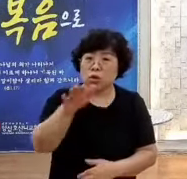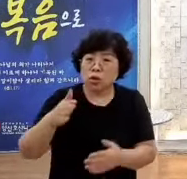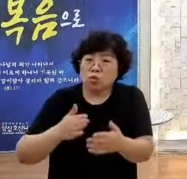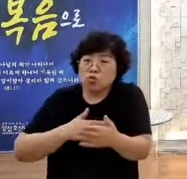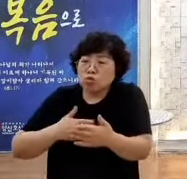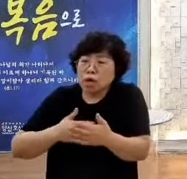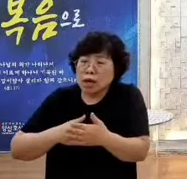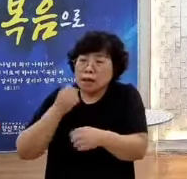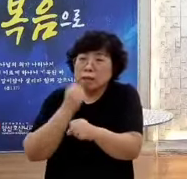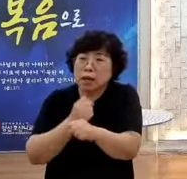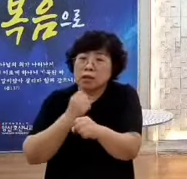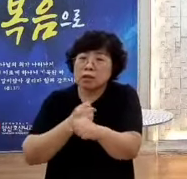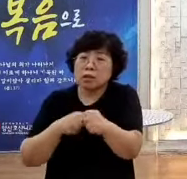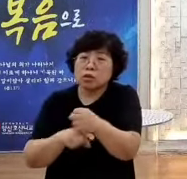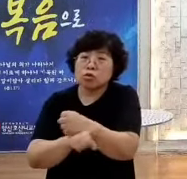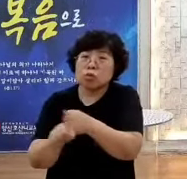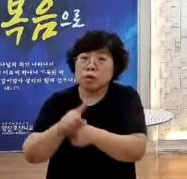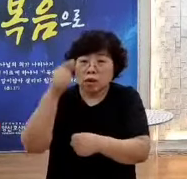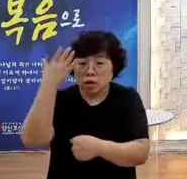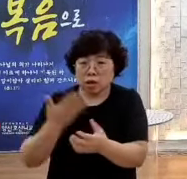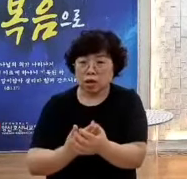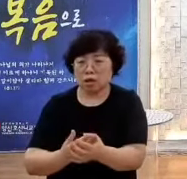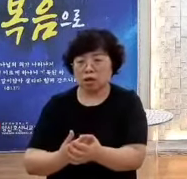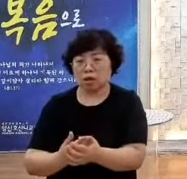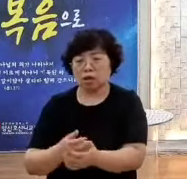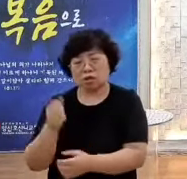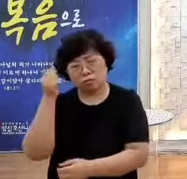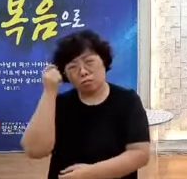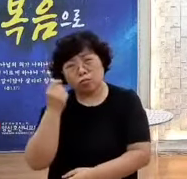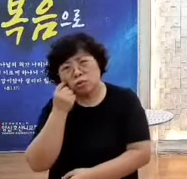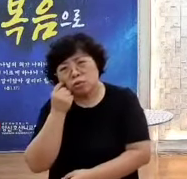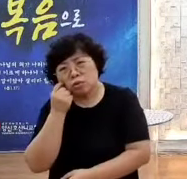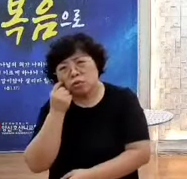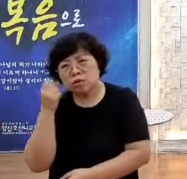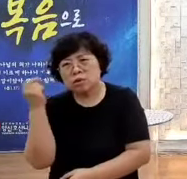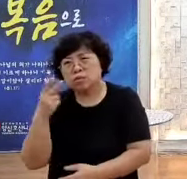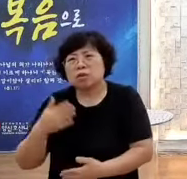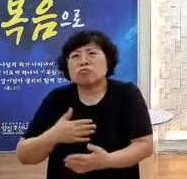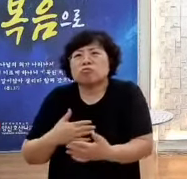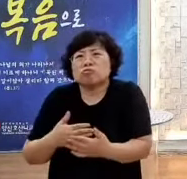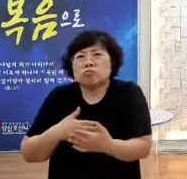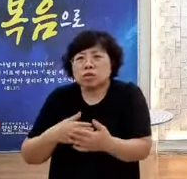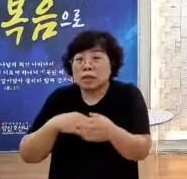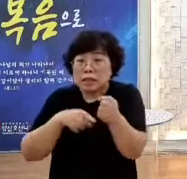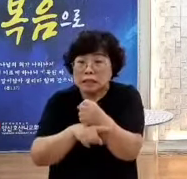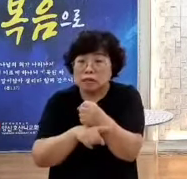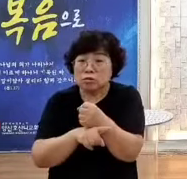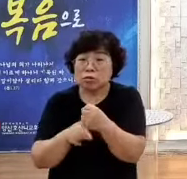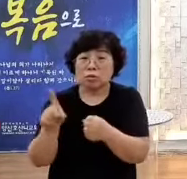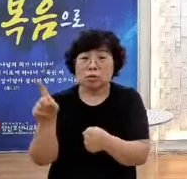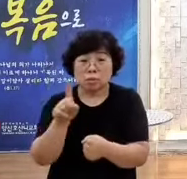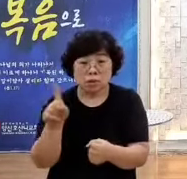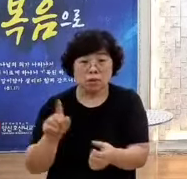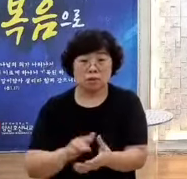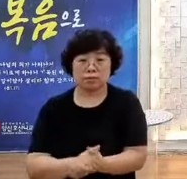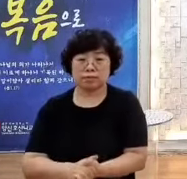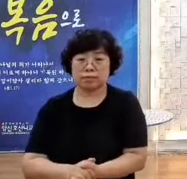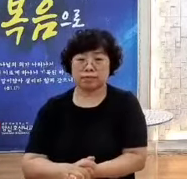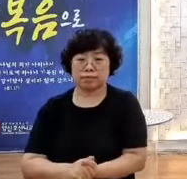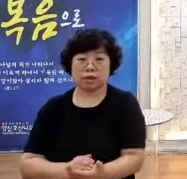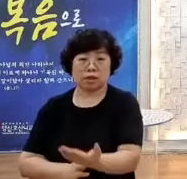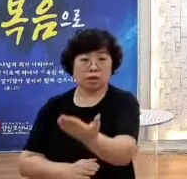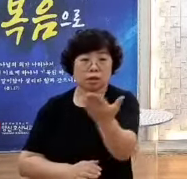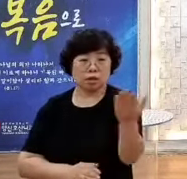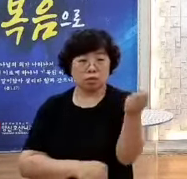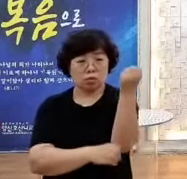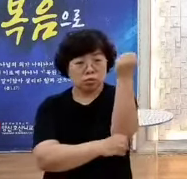그럼 불안할 때가 있잖아요. 잠도 안 오고. 왜? 뭐 때문에 이렇게 불안해요? 무엇이 우리를 불안하게 하느냐? 여러분,